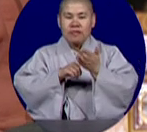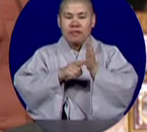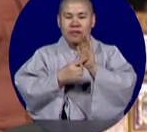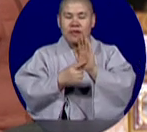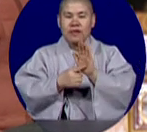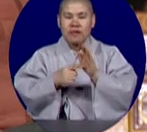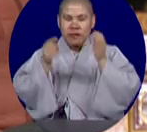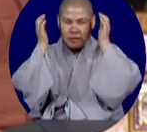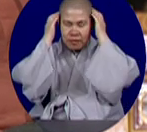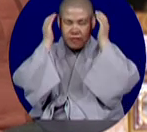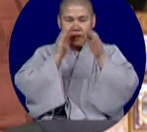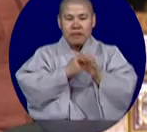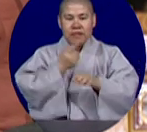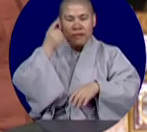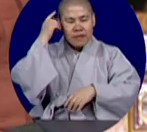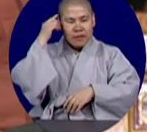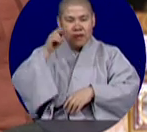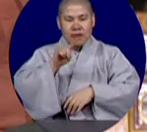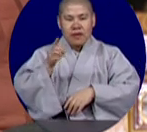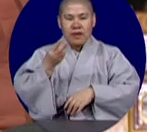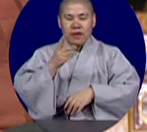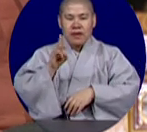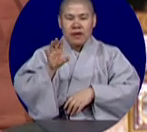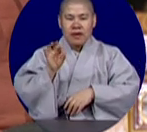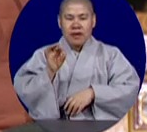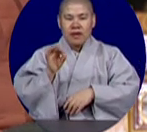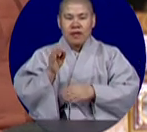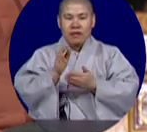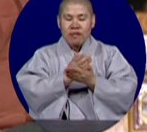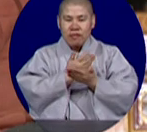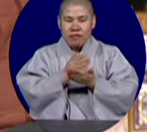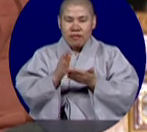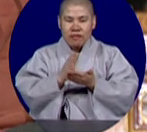번뇌, 망상, 사량, 분별.